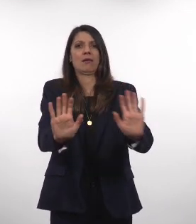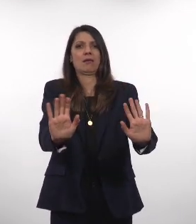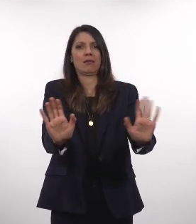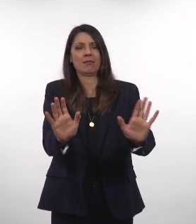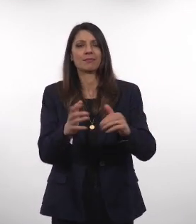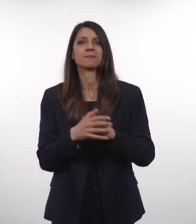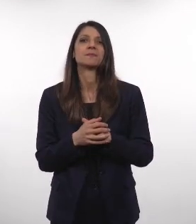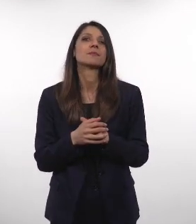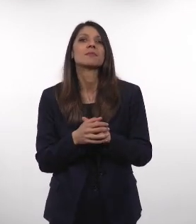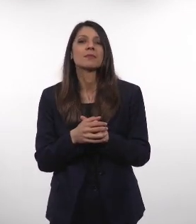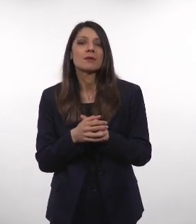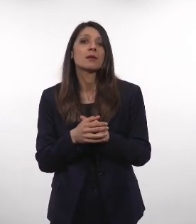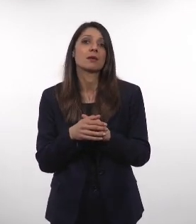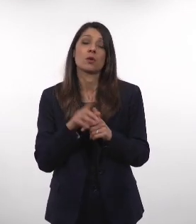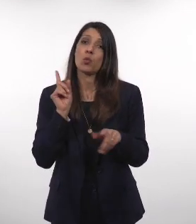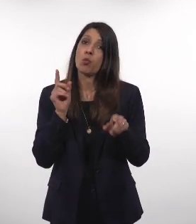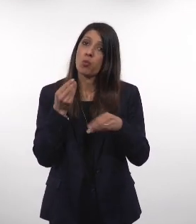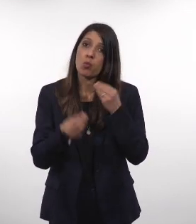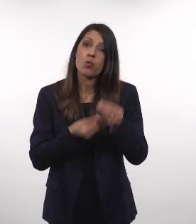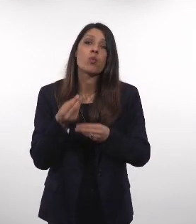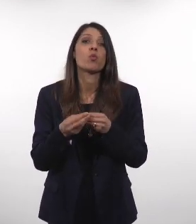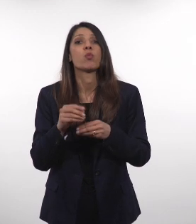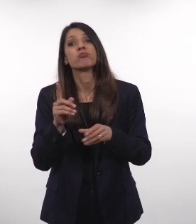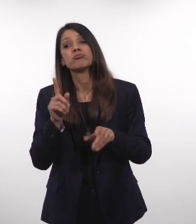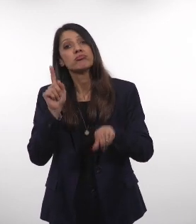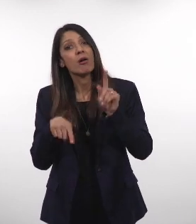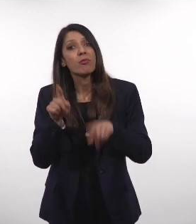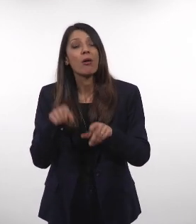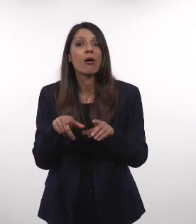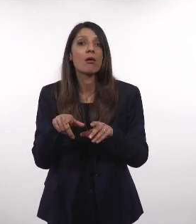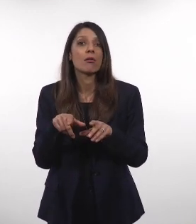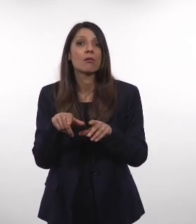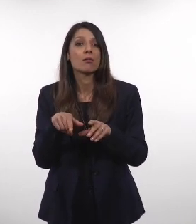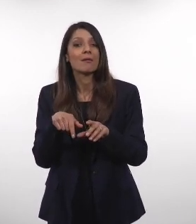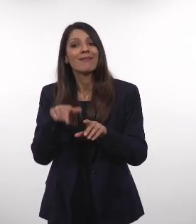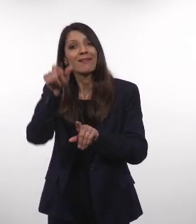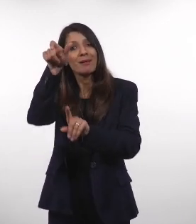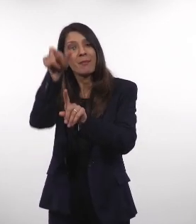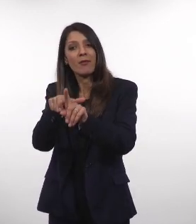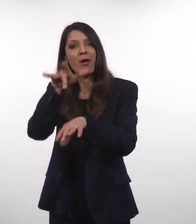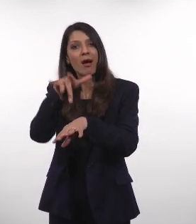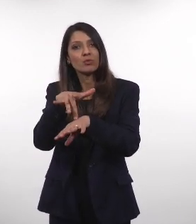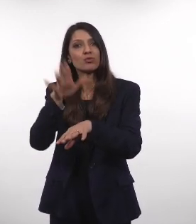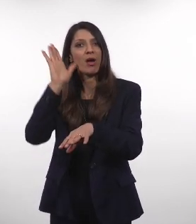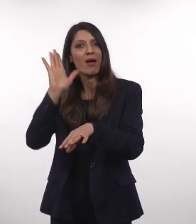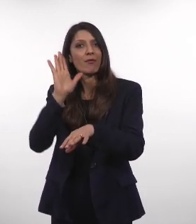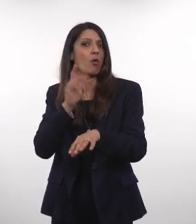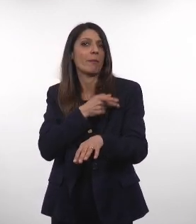soins. Et puis parfois, il peut y avoir aussi des expériences avec les soins qui se sont passées par le passé,